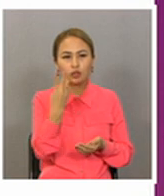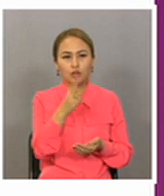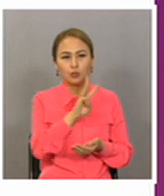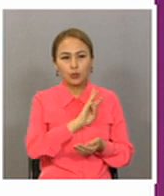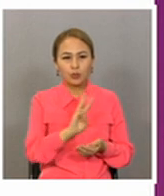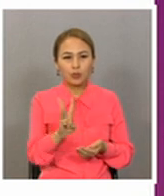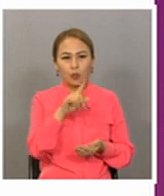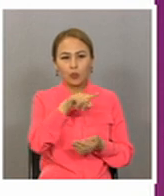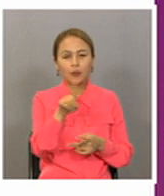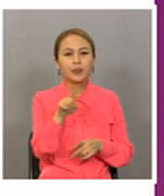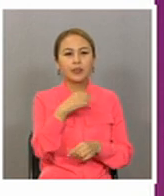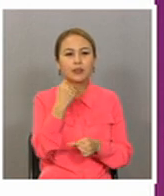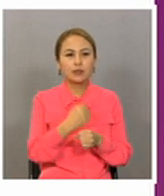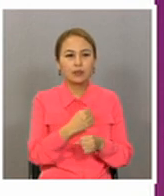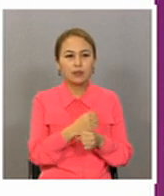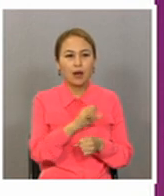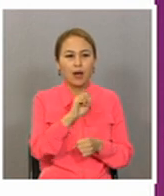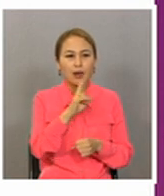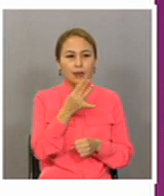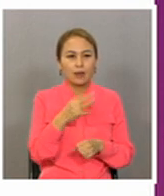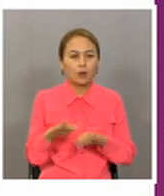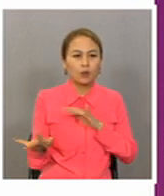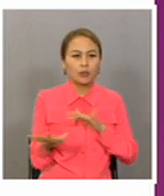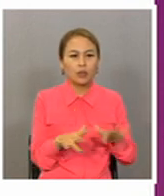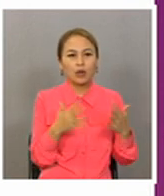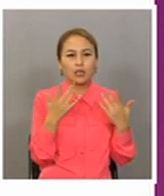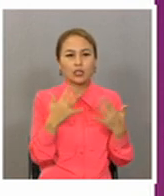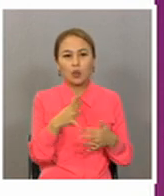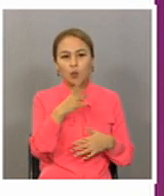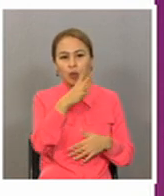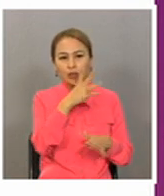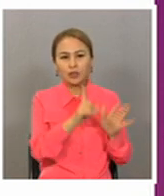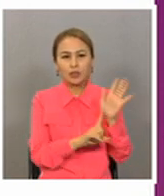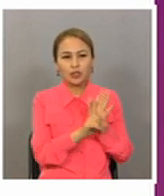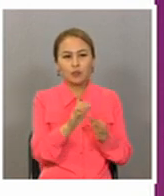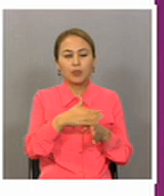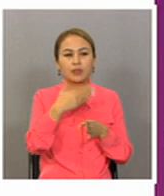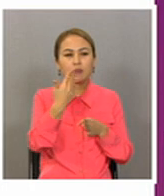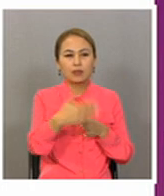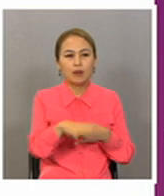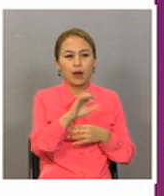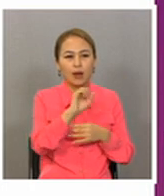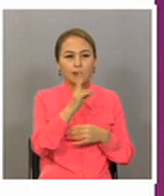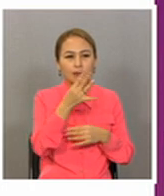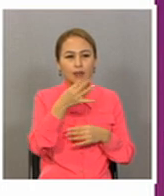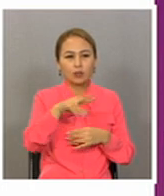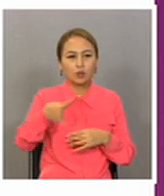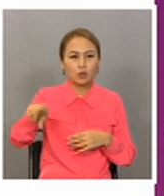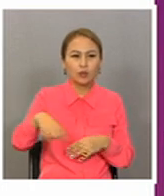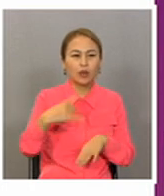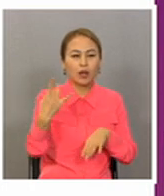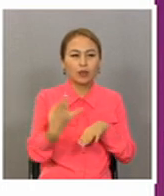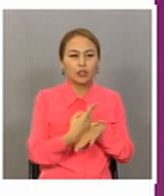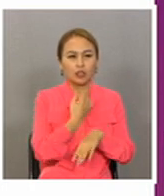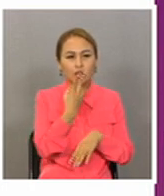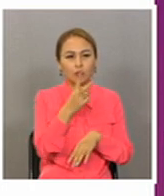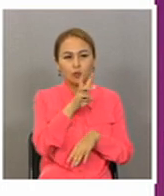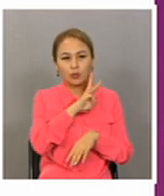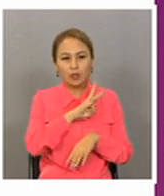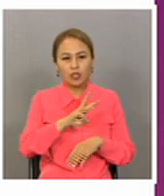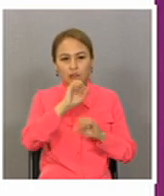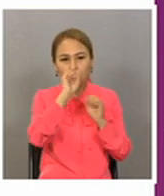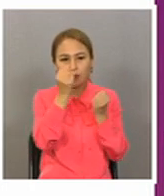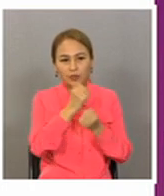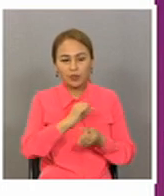не істеді? Әлия қозғалысты қанша уақыт кеш бастады? Әлияның жолдың алғашқы 2